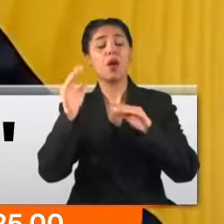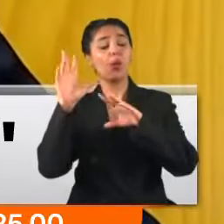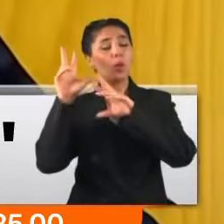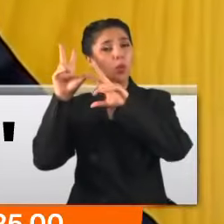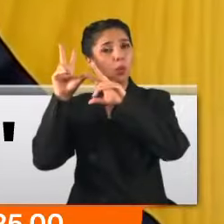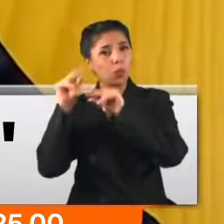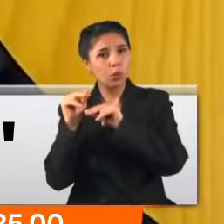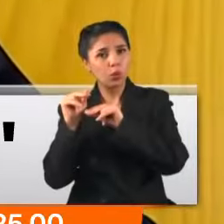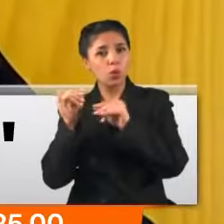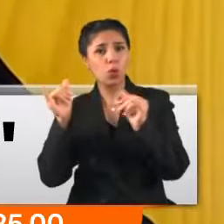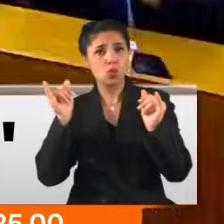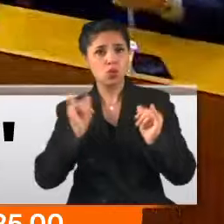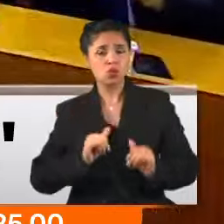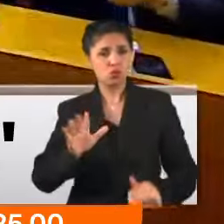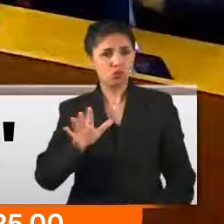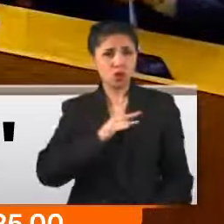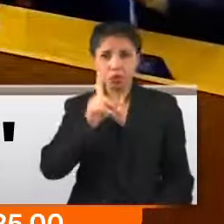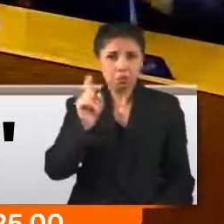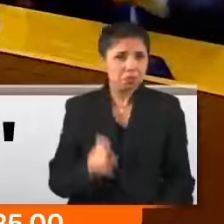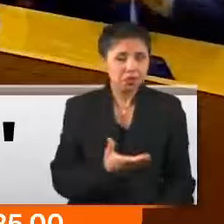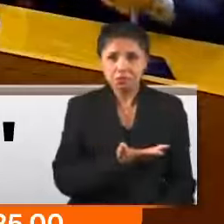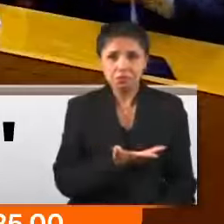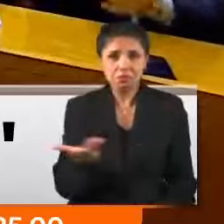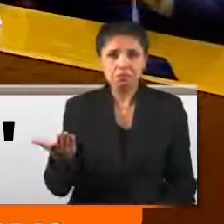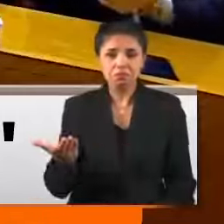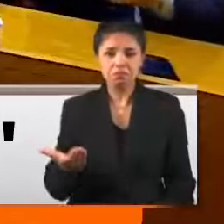de huzur duyabiliyorlar mı?